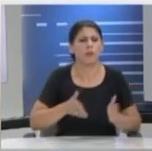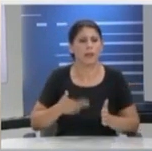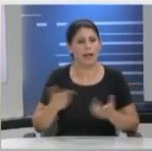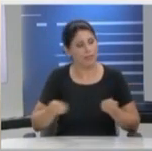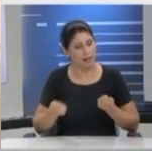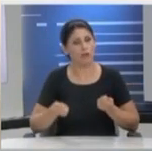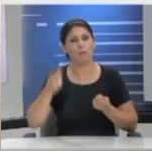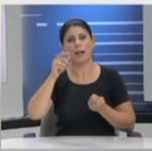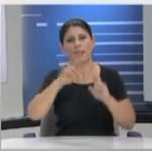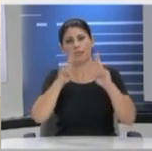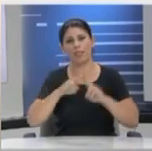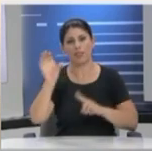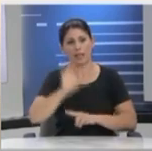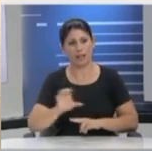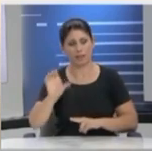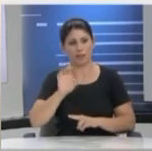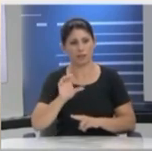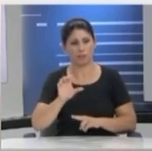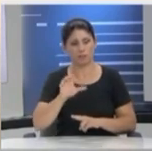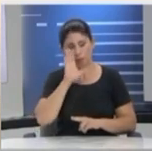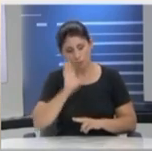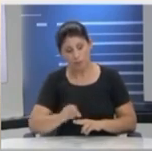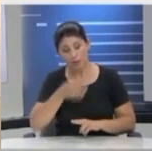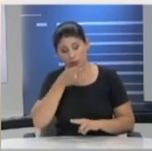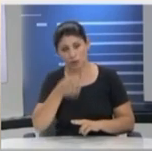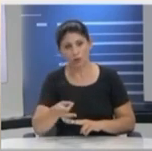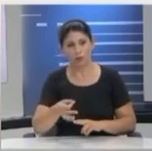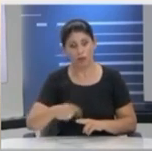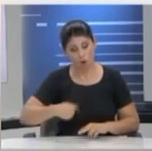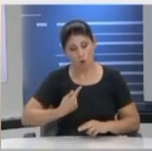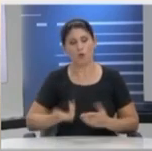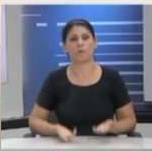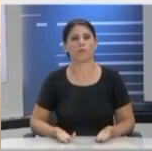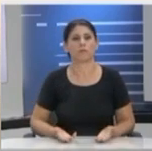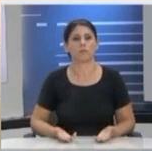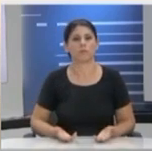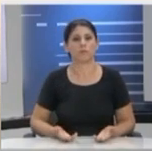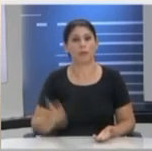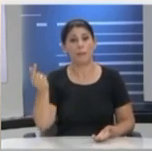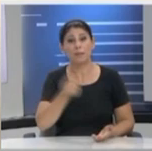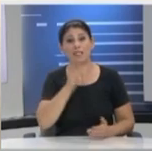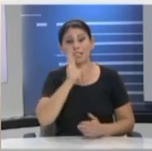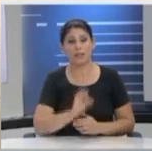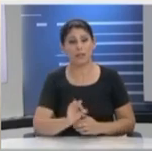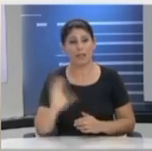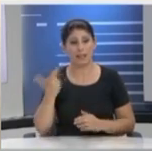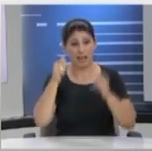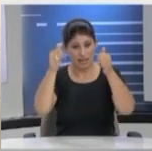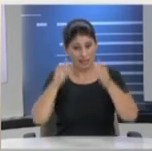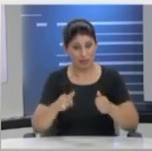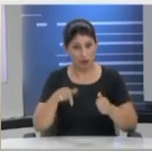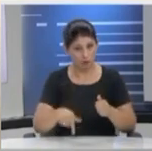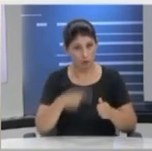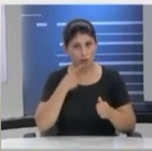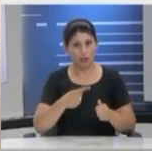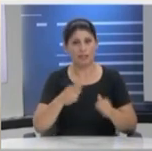Άντε, θα κάνουμε τη ΔΕΘ. Δεν, ειλικρινά το λέω αυτό, ενοχλούμε από τη μισή αλήθεια. Γιατί αν ανακοινώνεις